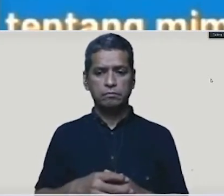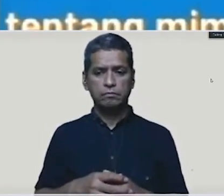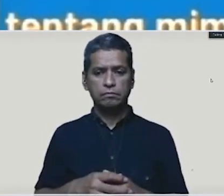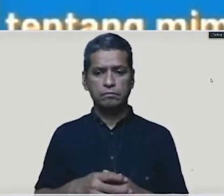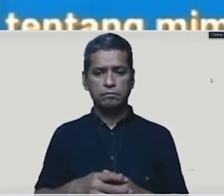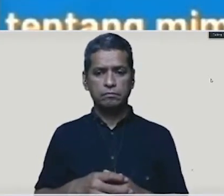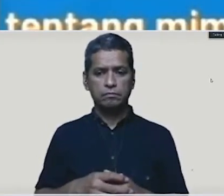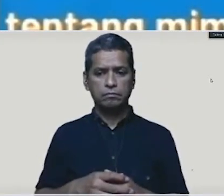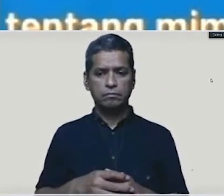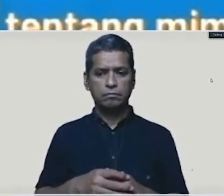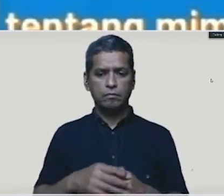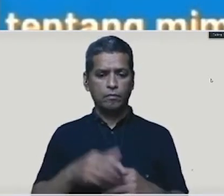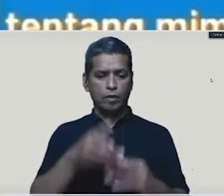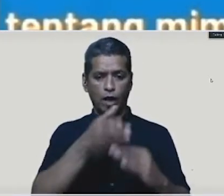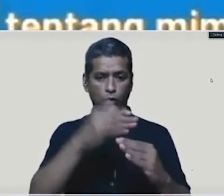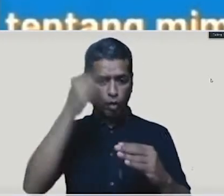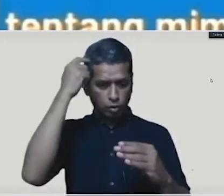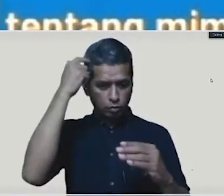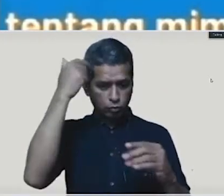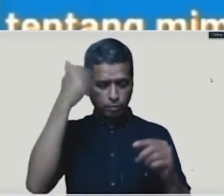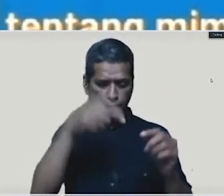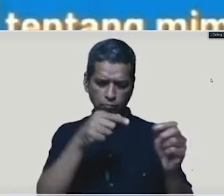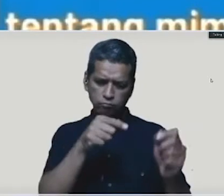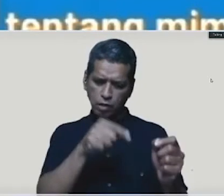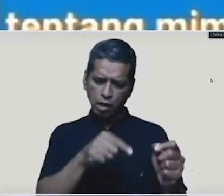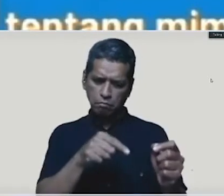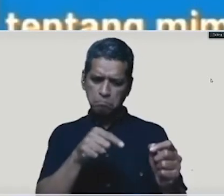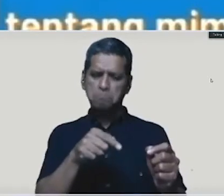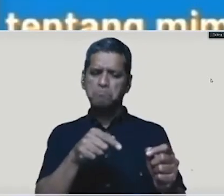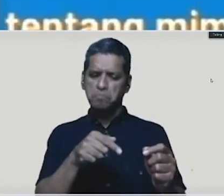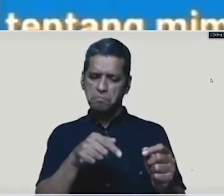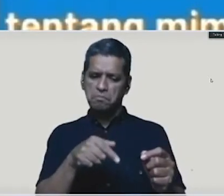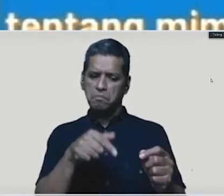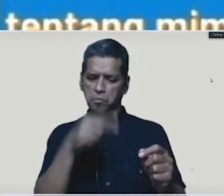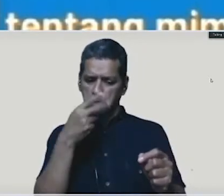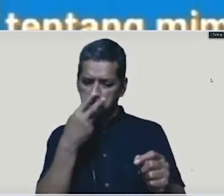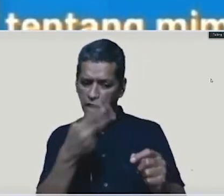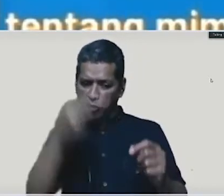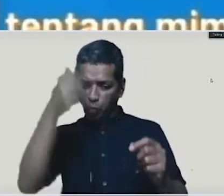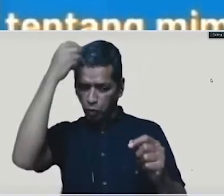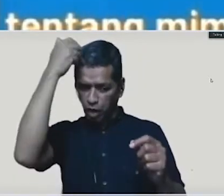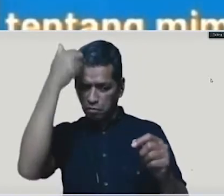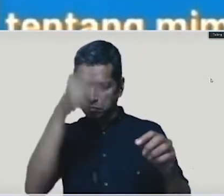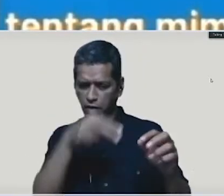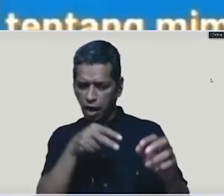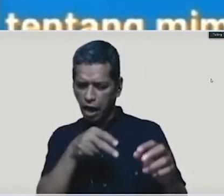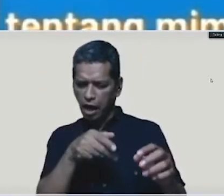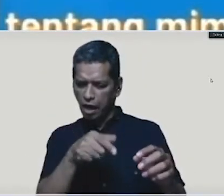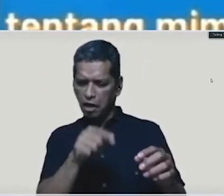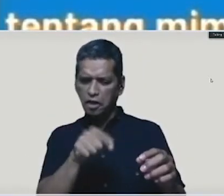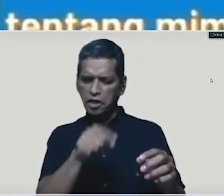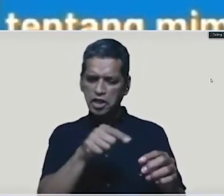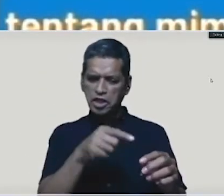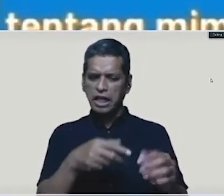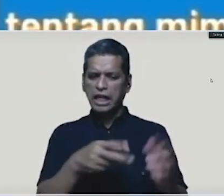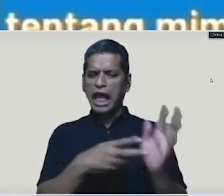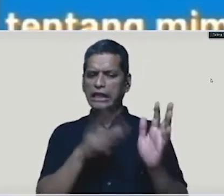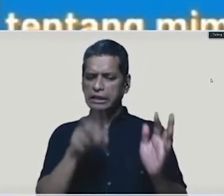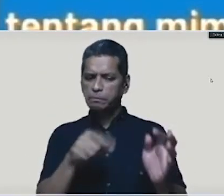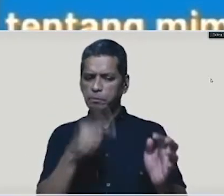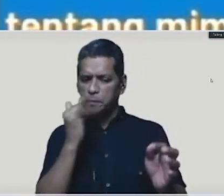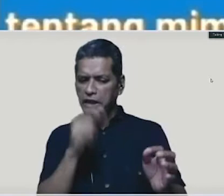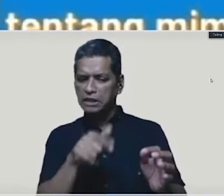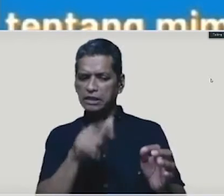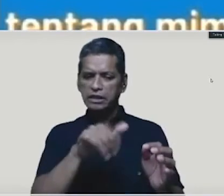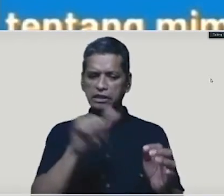punya nasib itu adalah begini-begini atau kadang-kadang mereka akan menaruh air dan menaruh minyak melemparkan minyak ke air